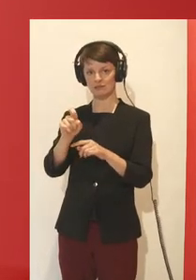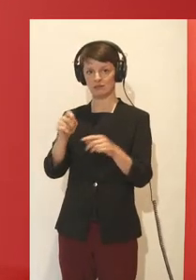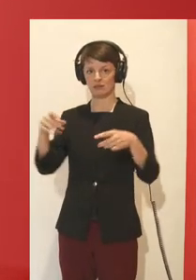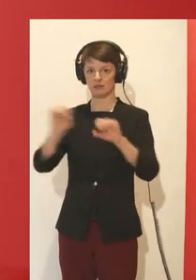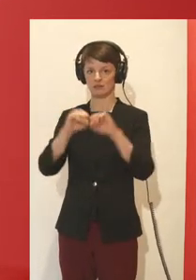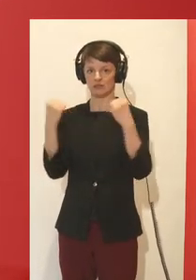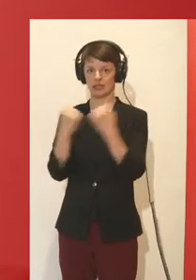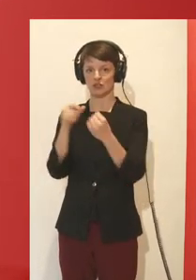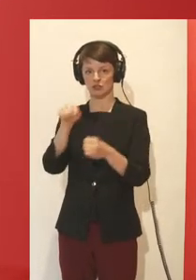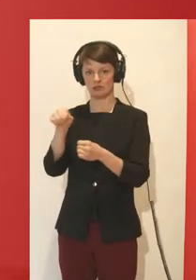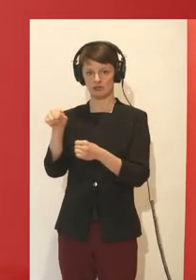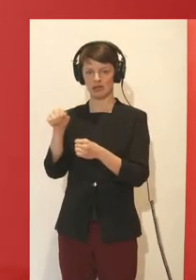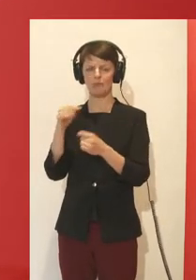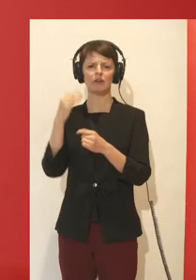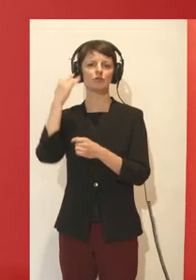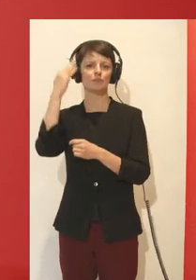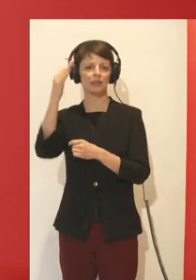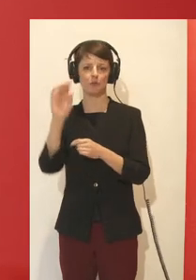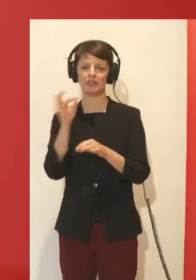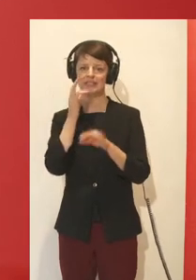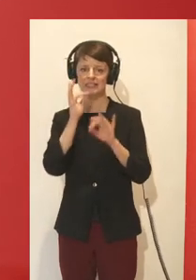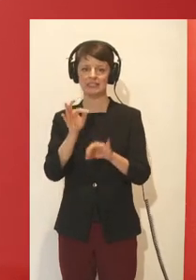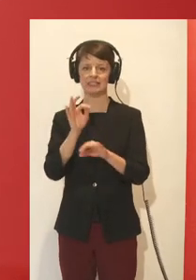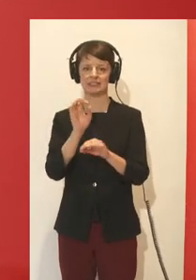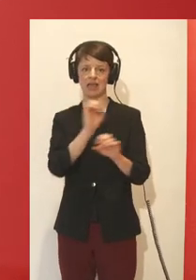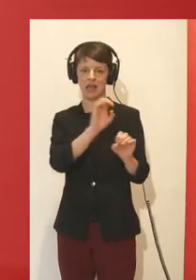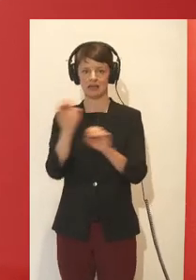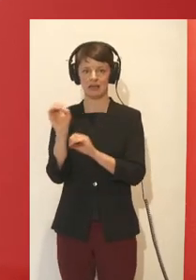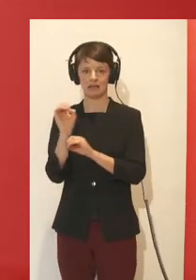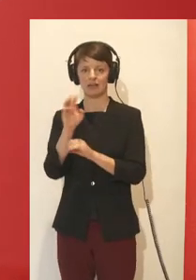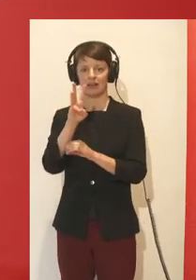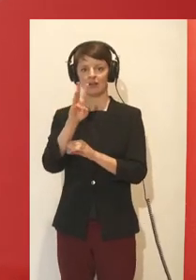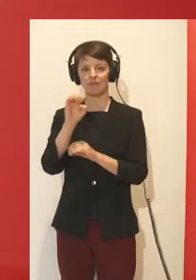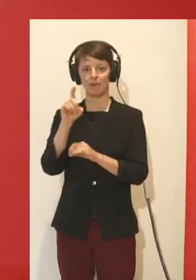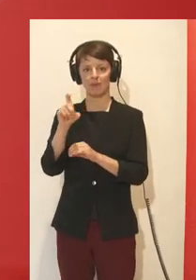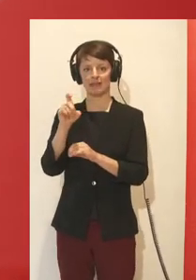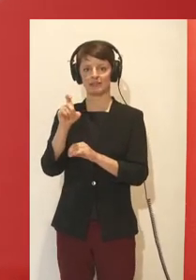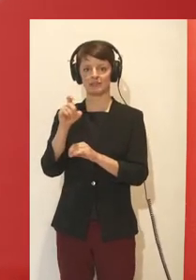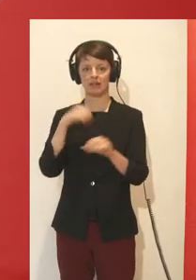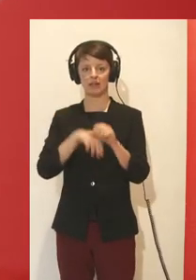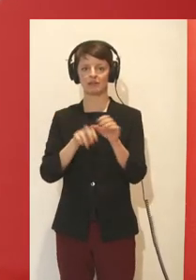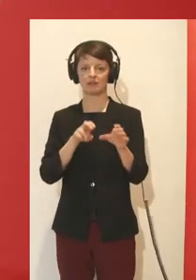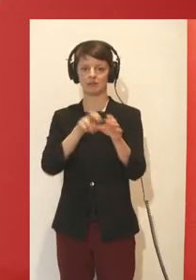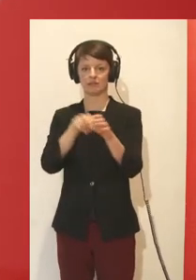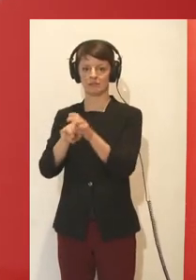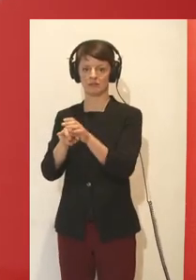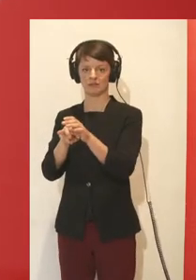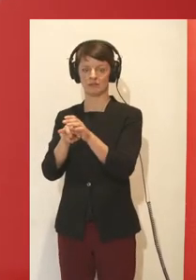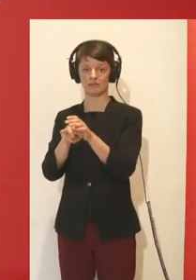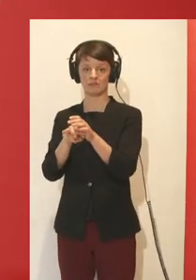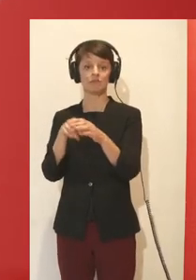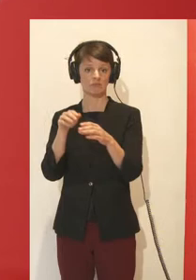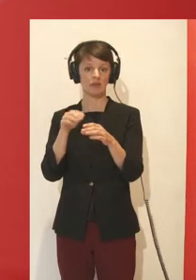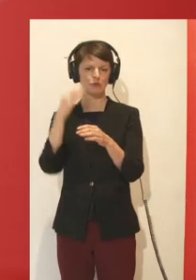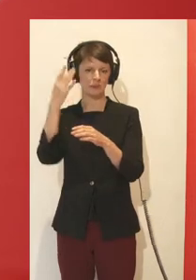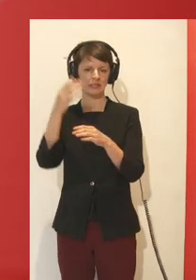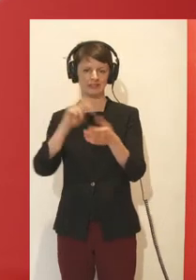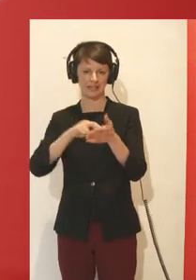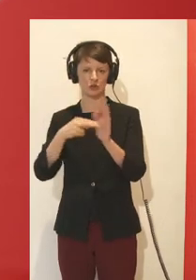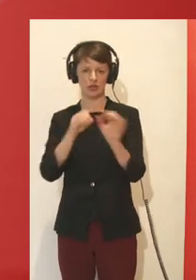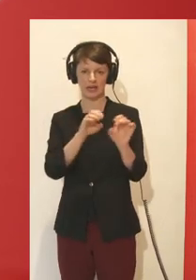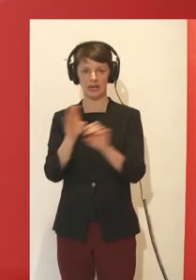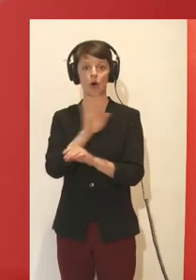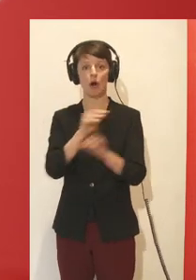auch das erkläre ich dann später noch in die websessions reingehen also dort tatsächlich beitreten auch mit eurem